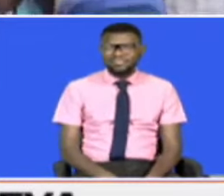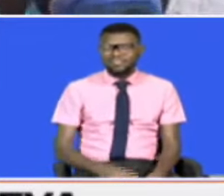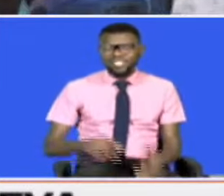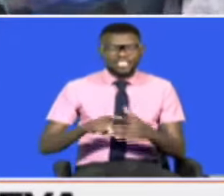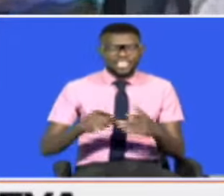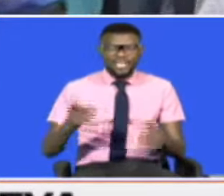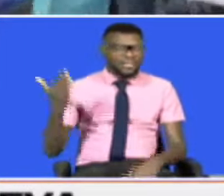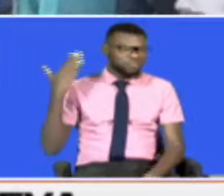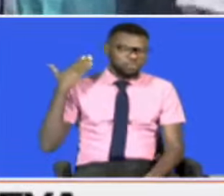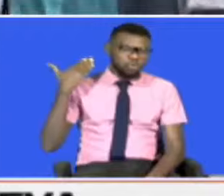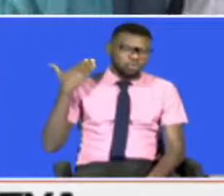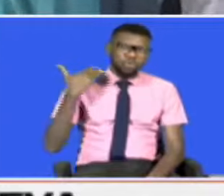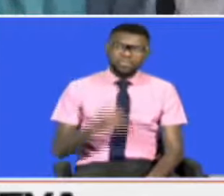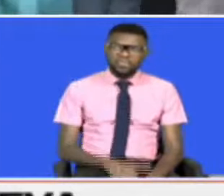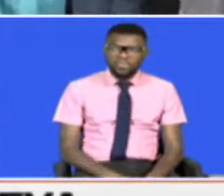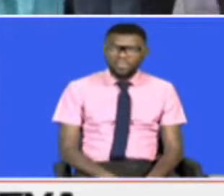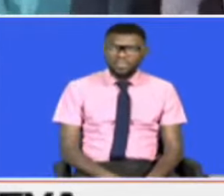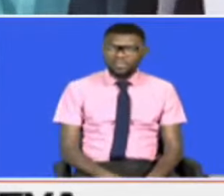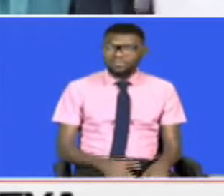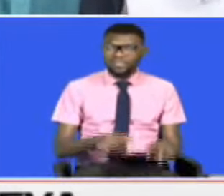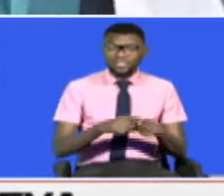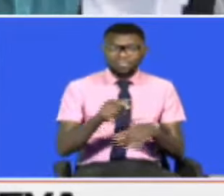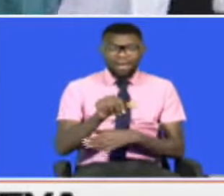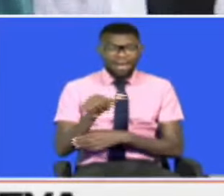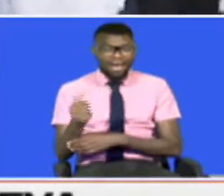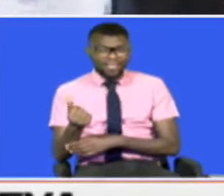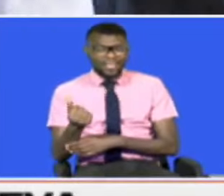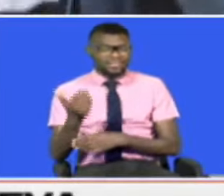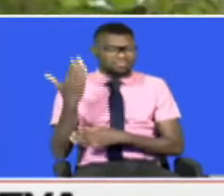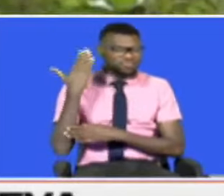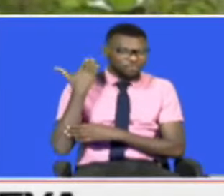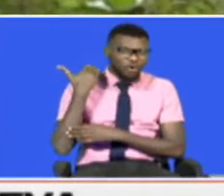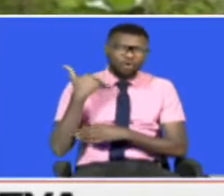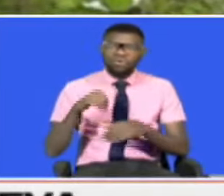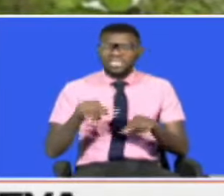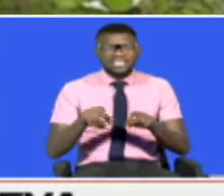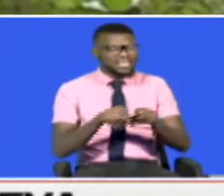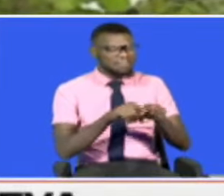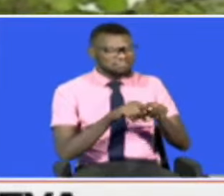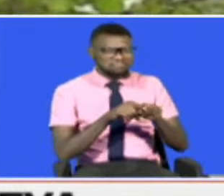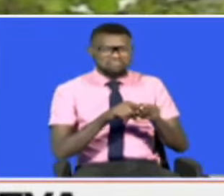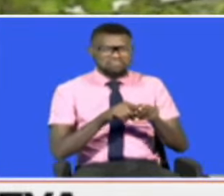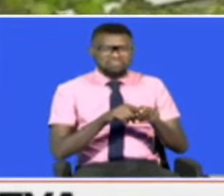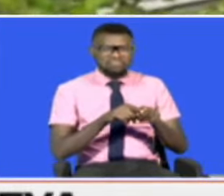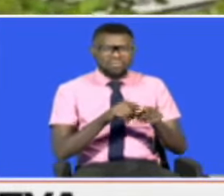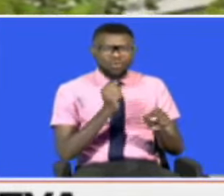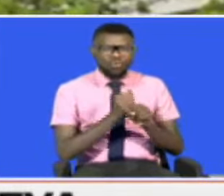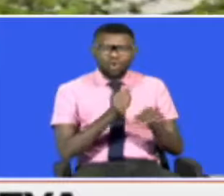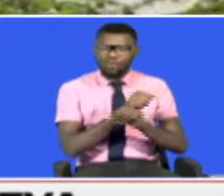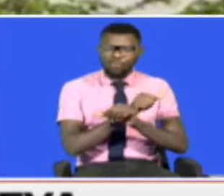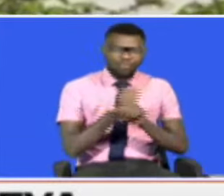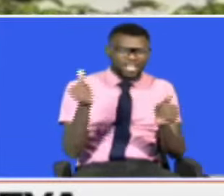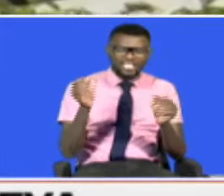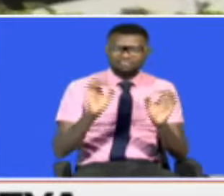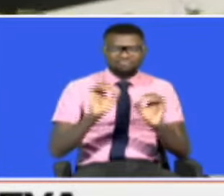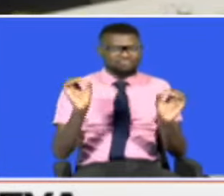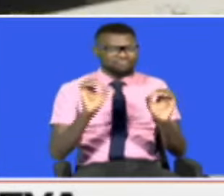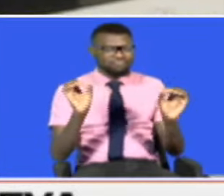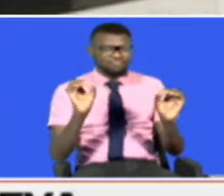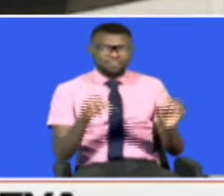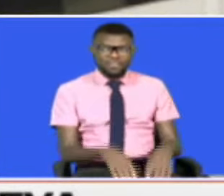Kwani waliomtangulia pia wao walipata ugumu wa aina yake walipokuwa kihudumu kama mawaziri katika wizara